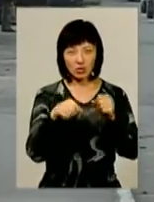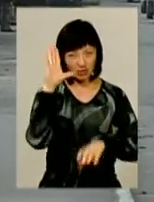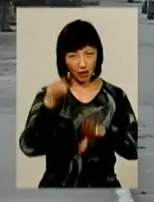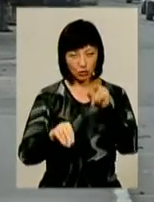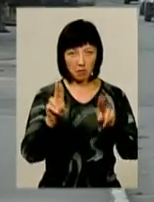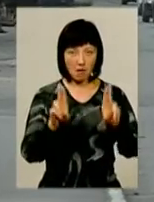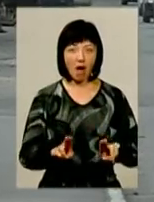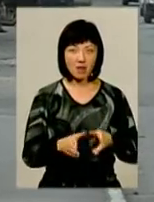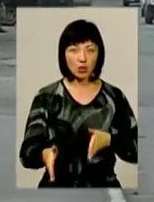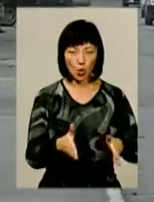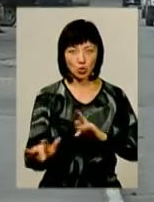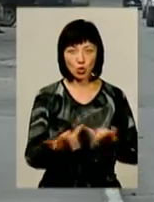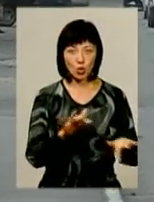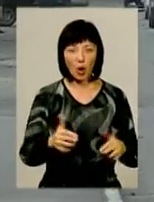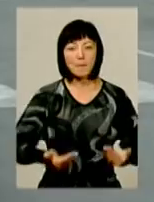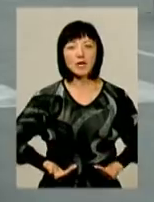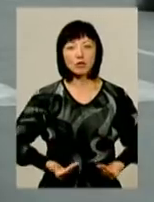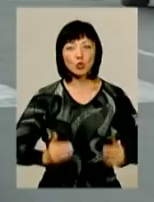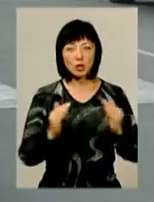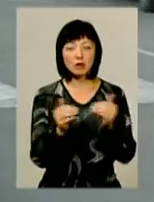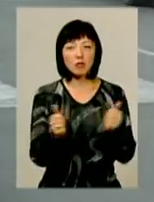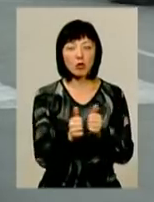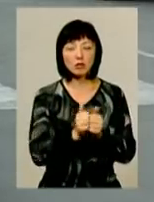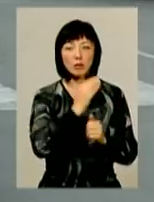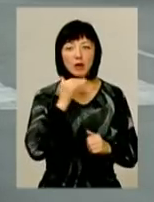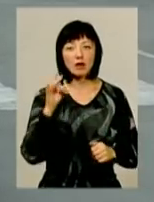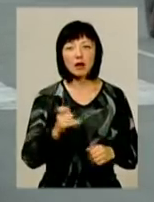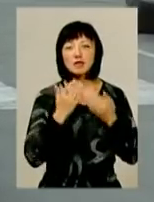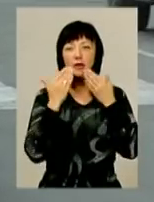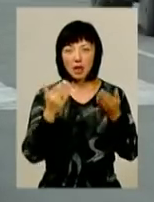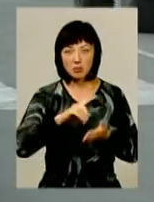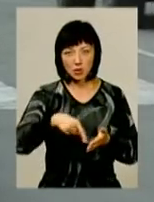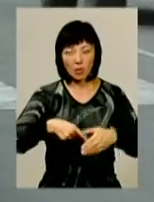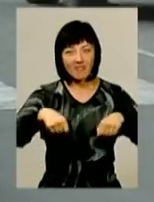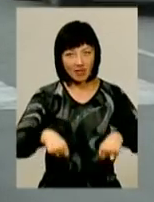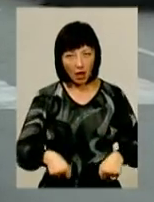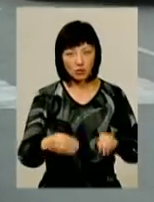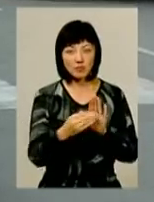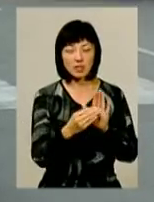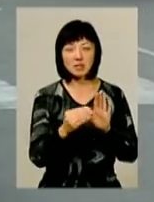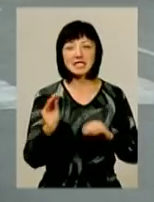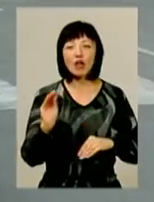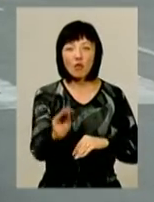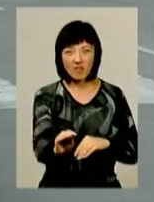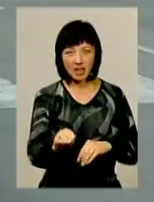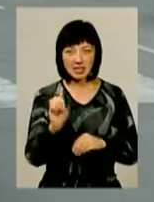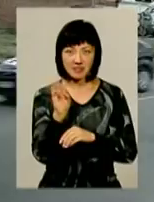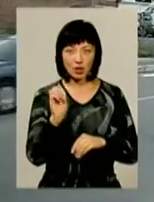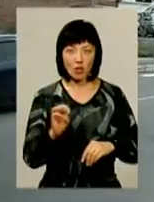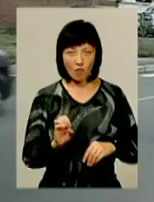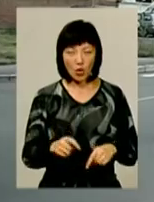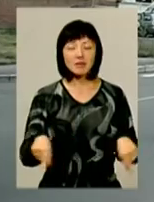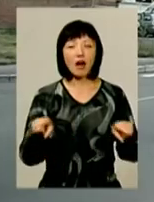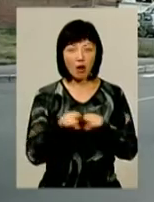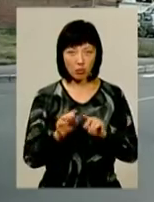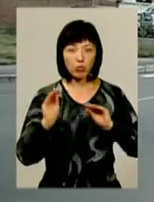правилами дорожнього руху. Мешканці будинків поруч неодноразово звертались до міської влади, аби встановити на пішохідному переході світлофор. І його